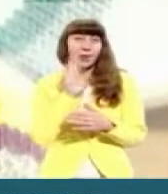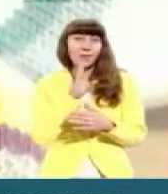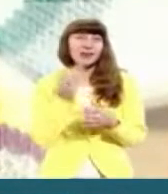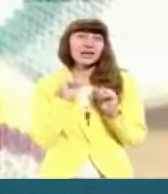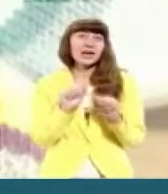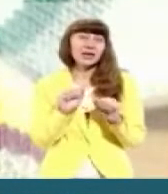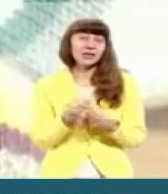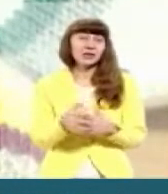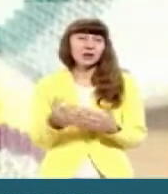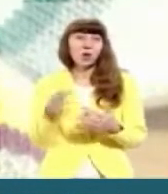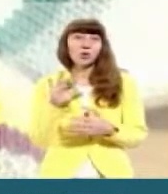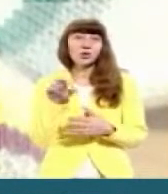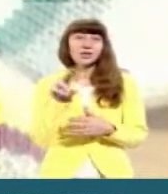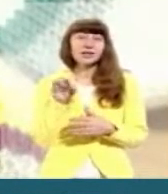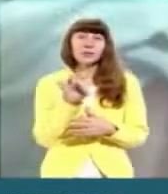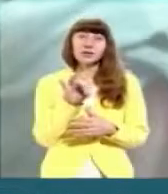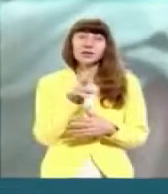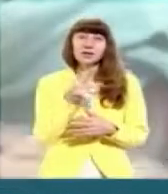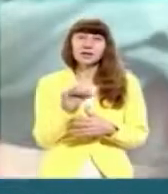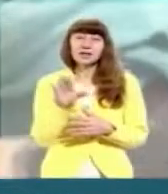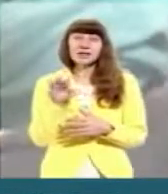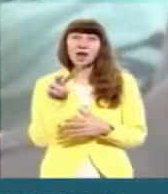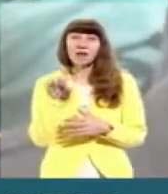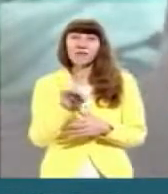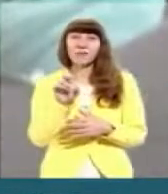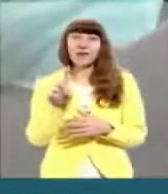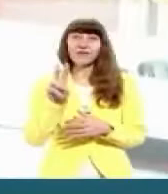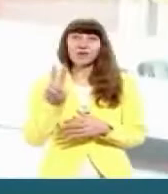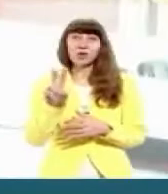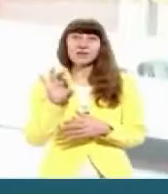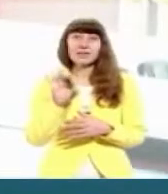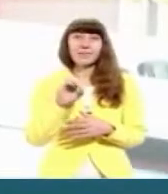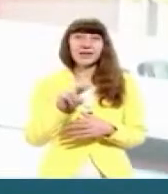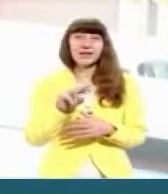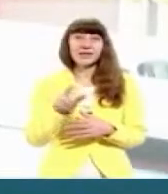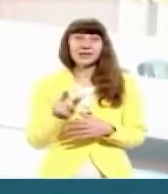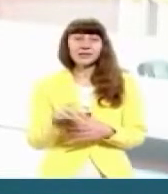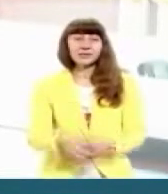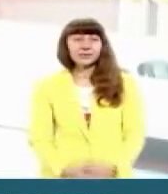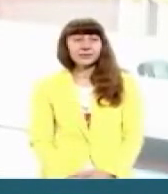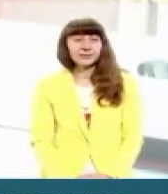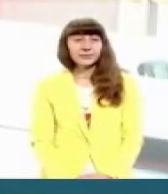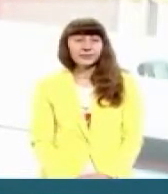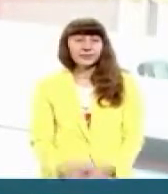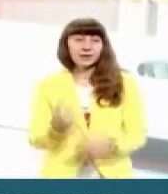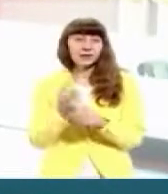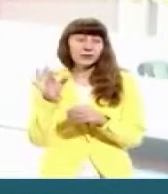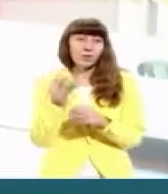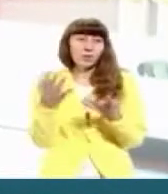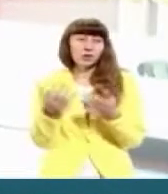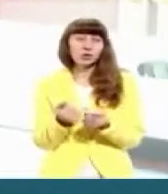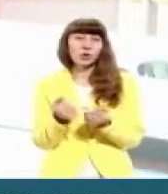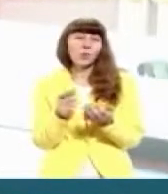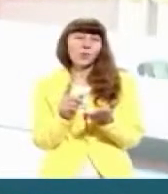мать-героиня, обладательницам ордена «Материнская слава» первой и второй степеней. В данное время они получают пособие в